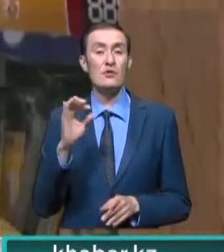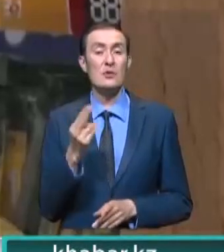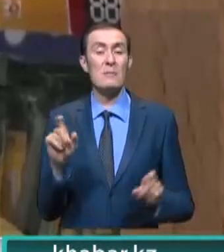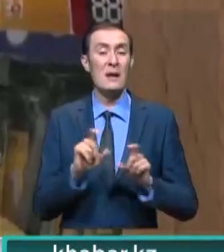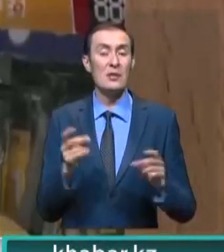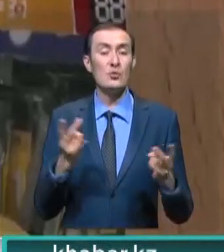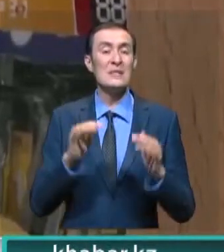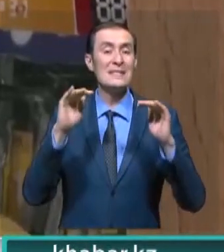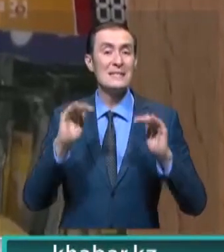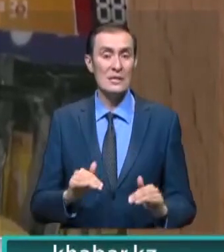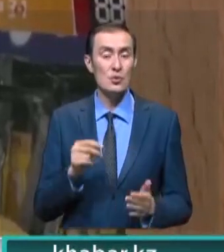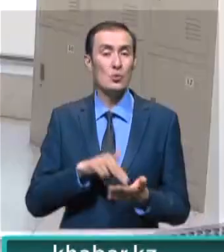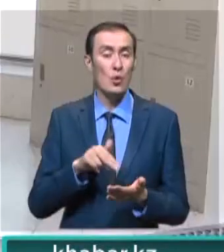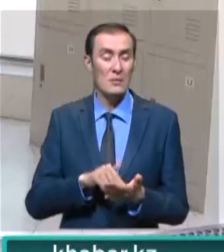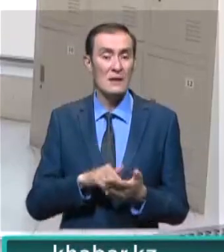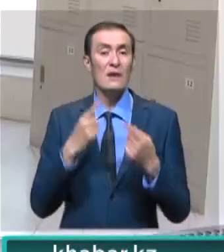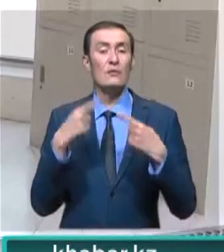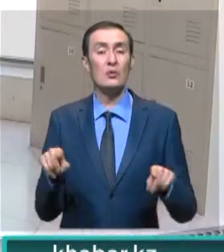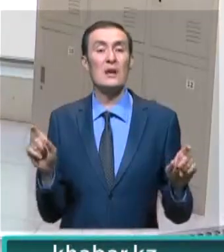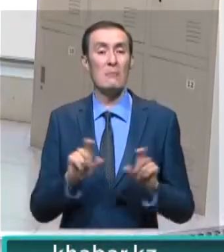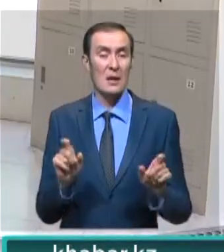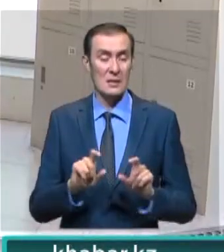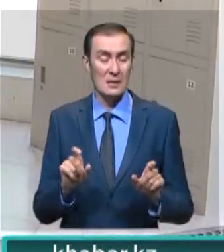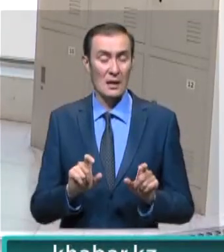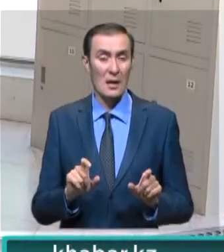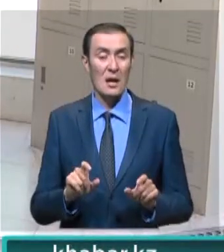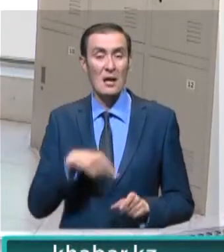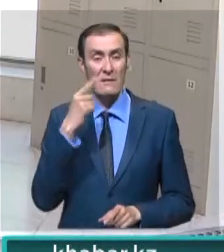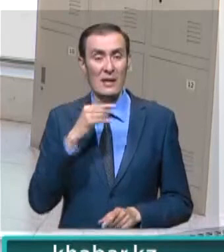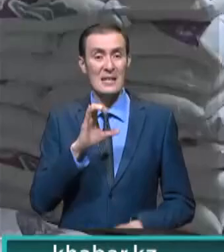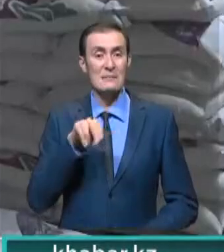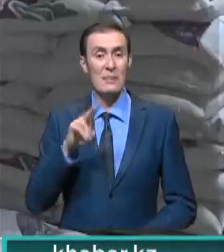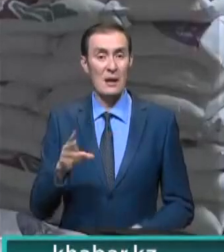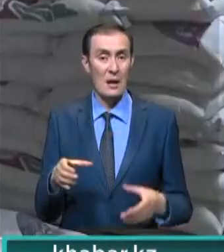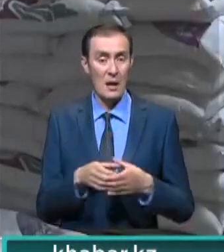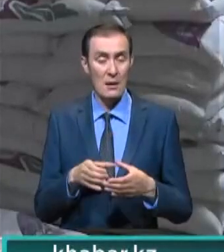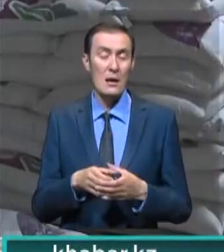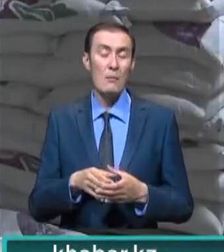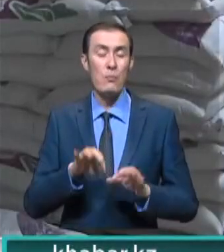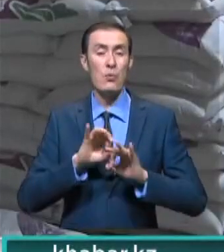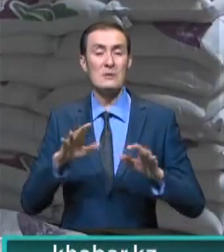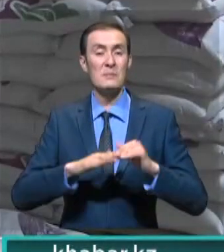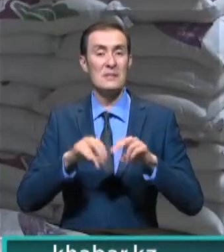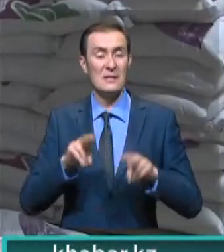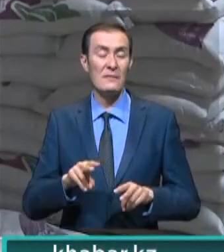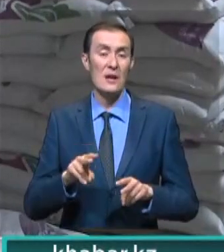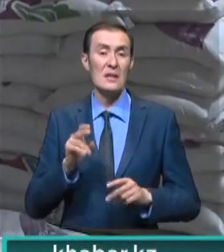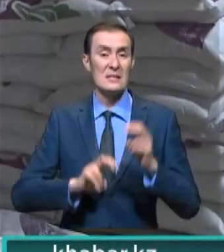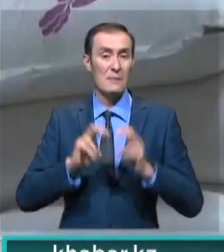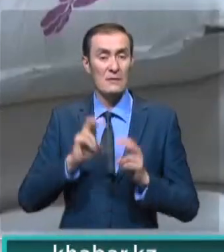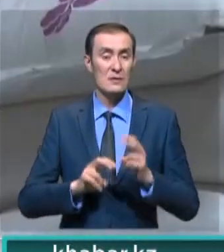магазины, нужно снизить его стоимость в других торговых точках, отметили в СПК. По словам специалистов свекловодческой